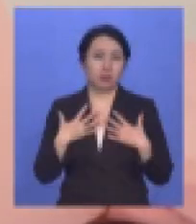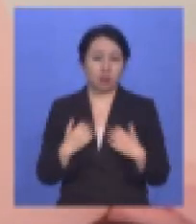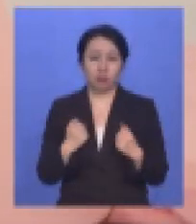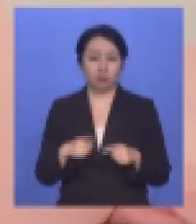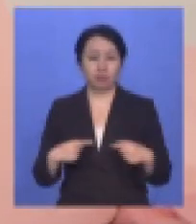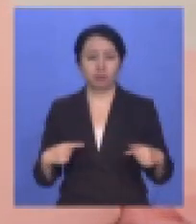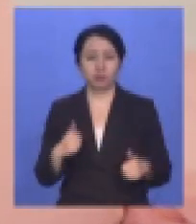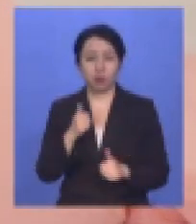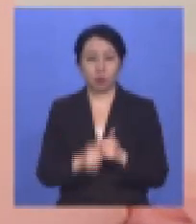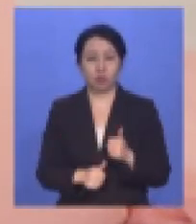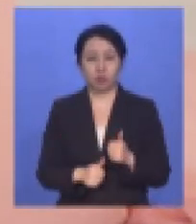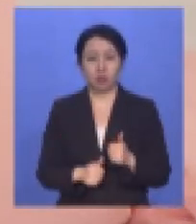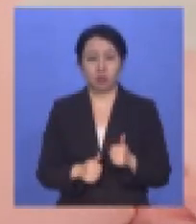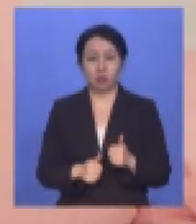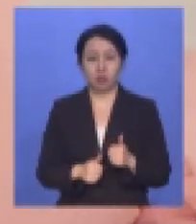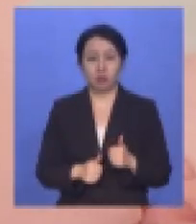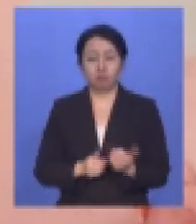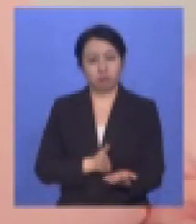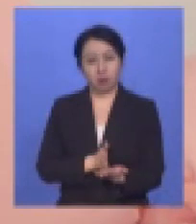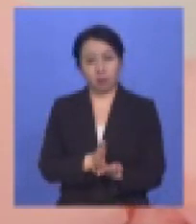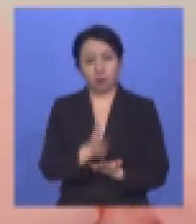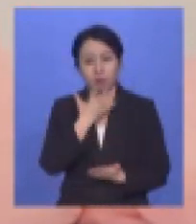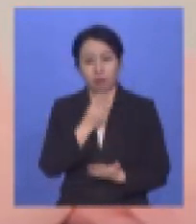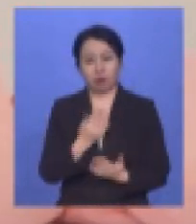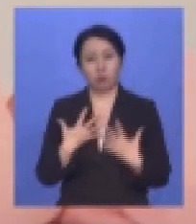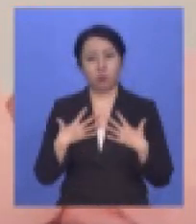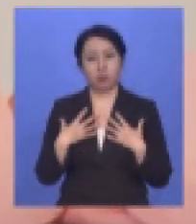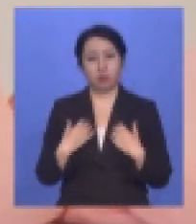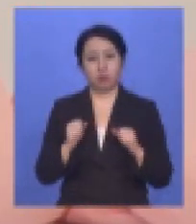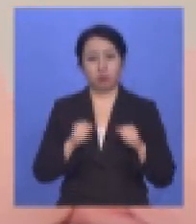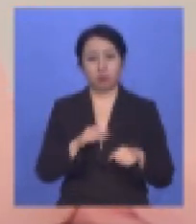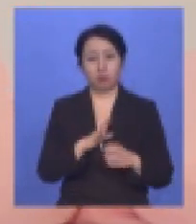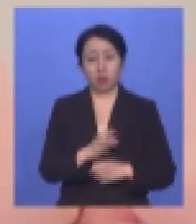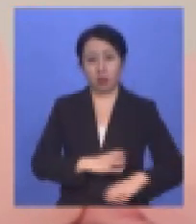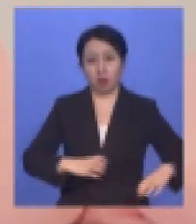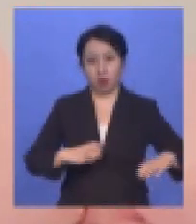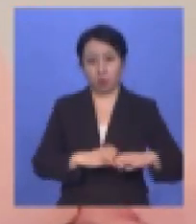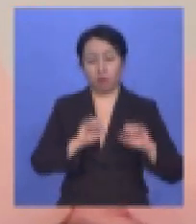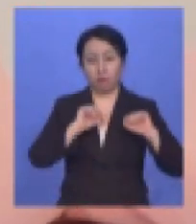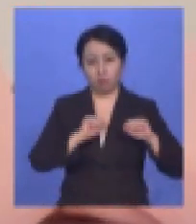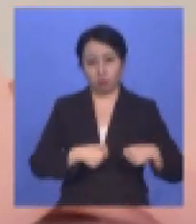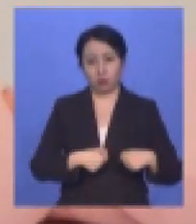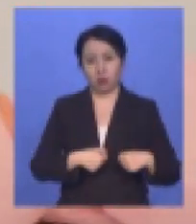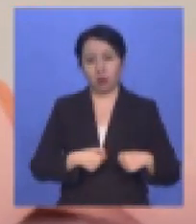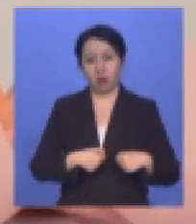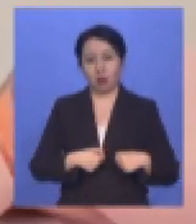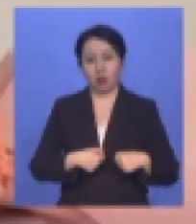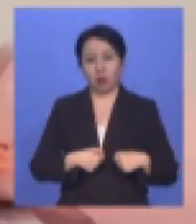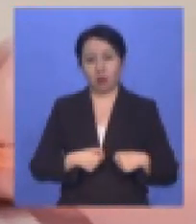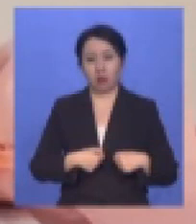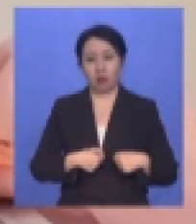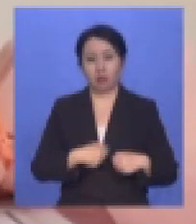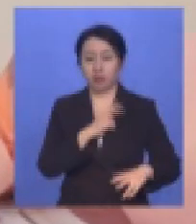Поэтому каждому индивидуальный подход. То есть у здоровых это можно к групповым подойти, ну то